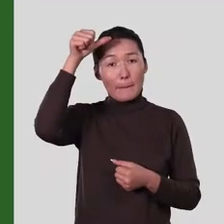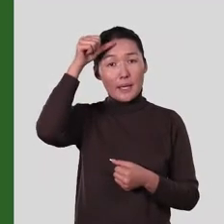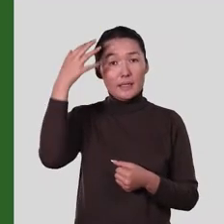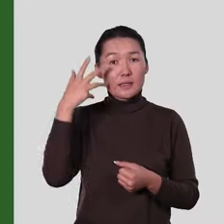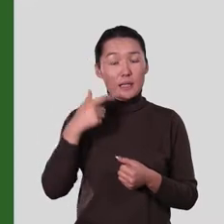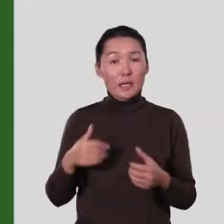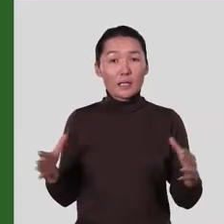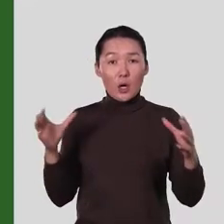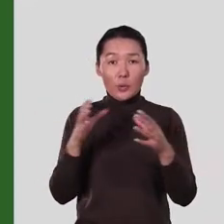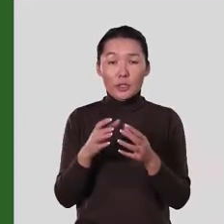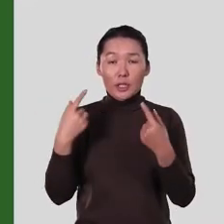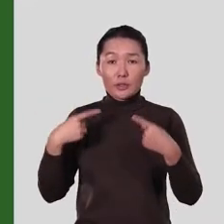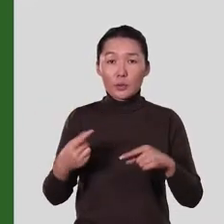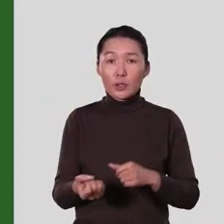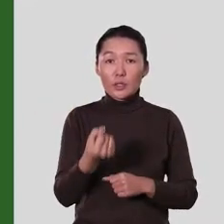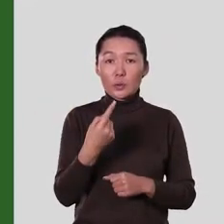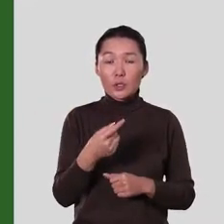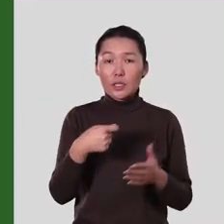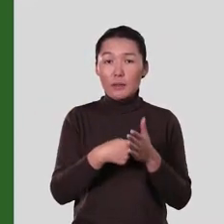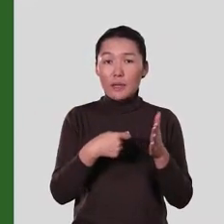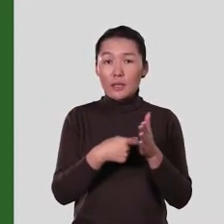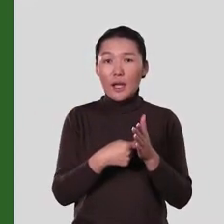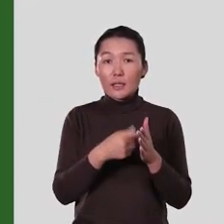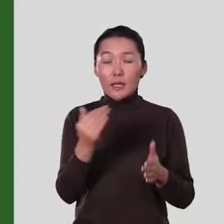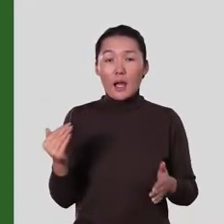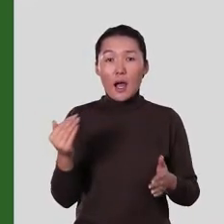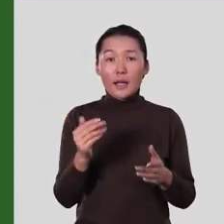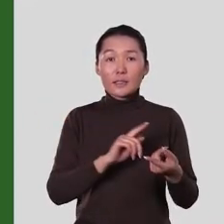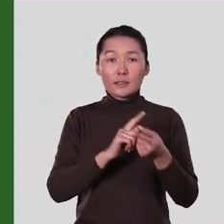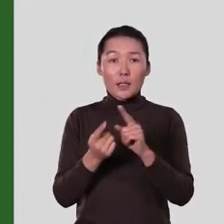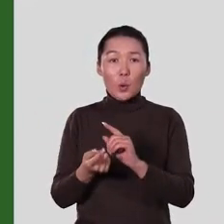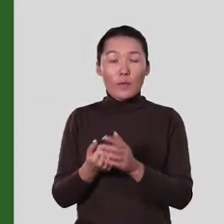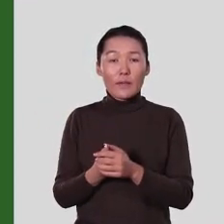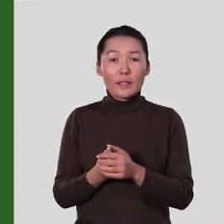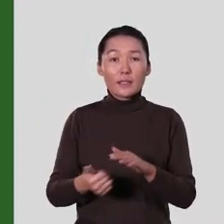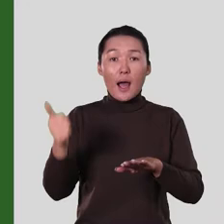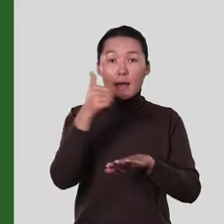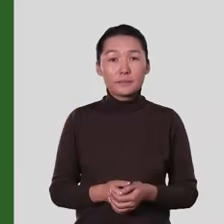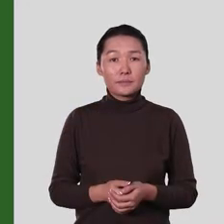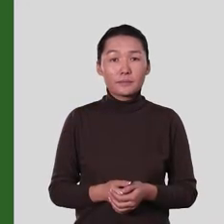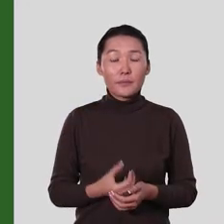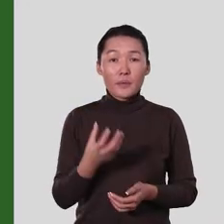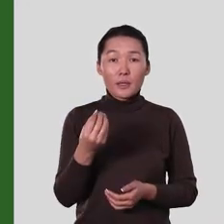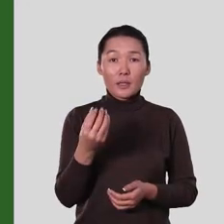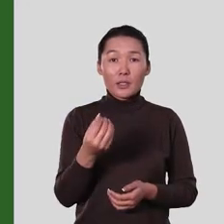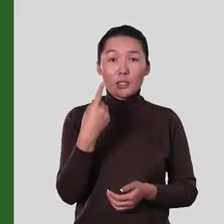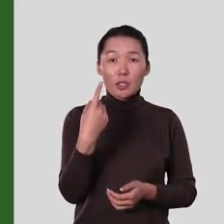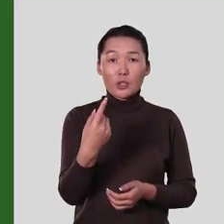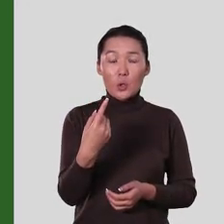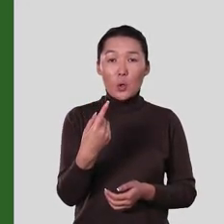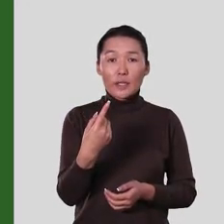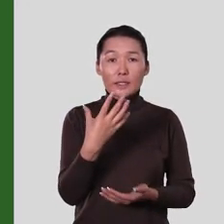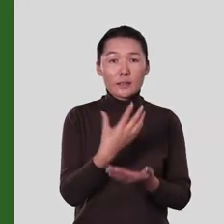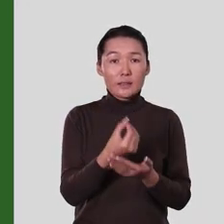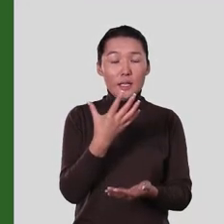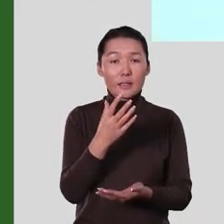когда уменьшаются другие источники питания, они становятся основными. Еще один ценный